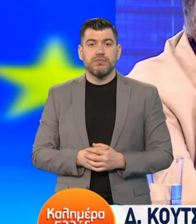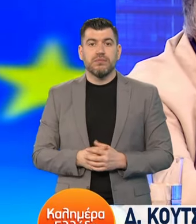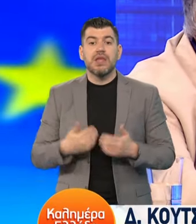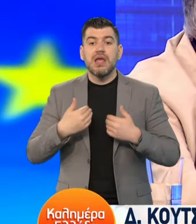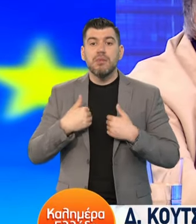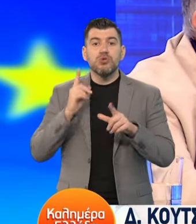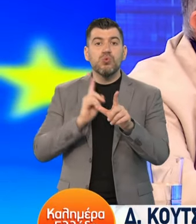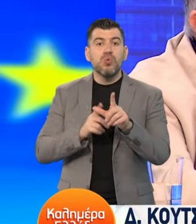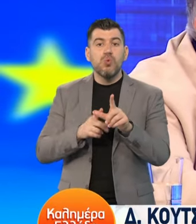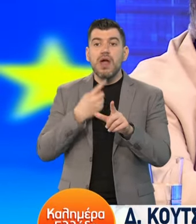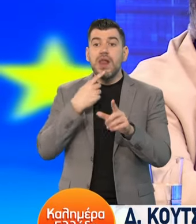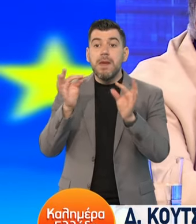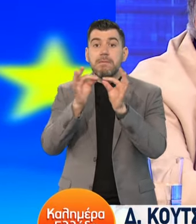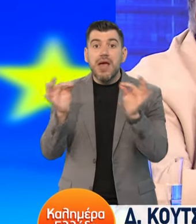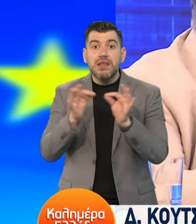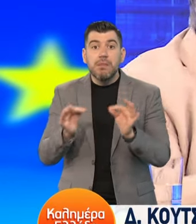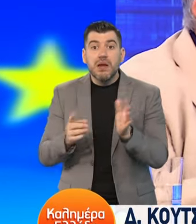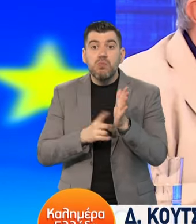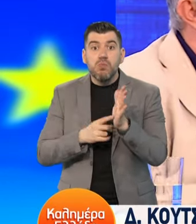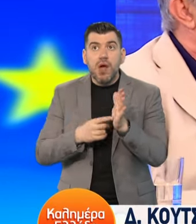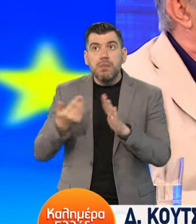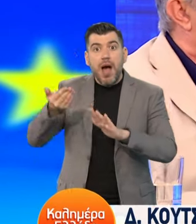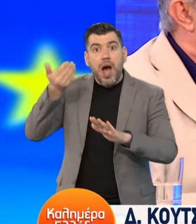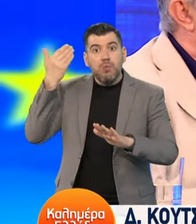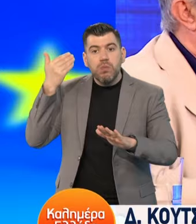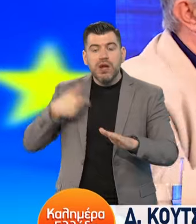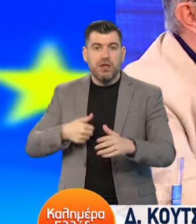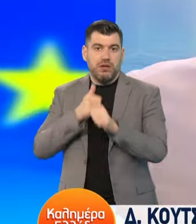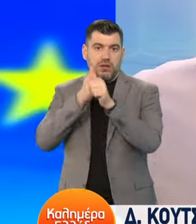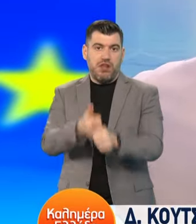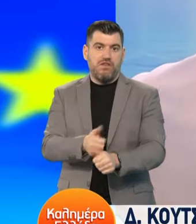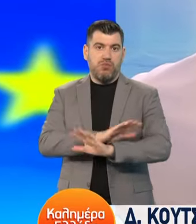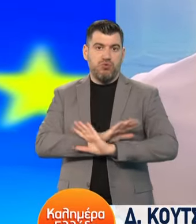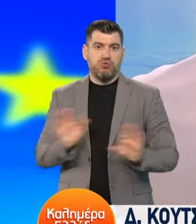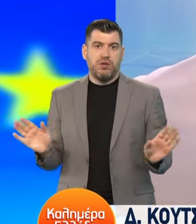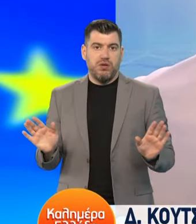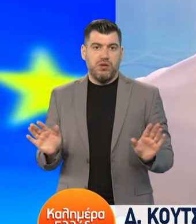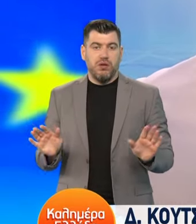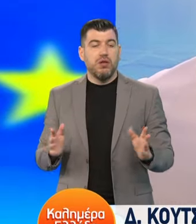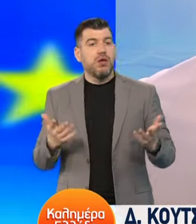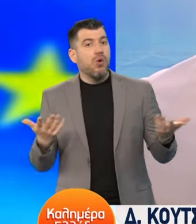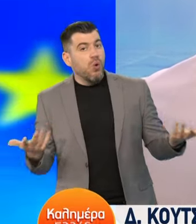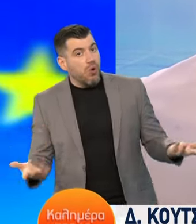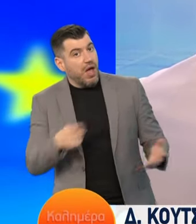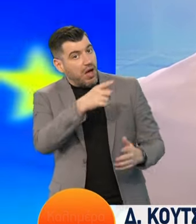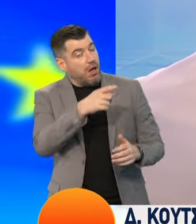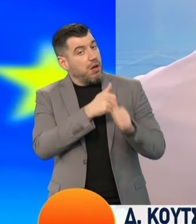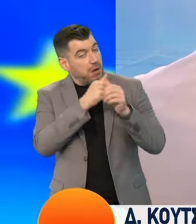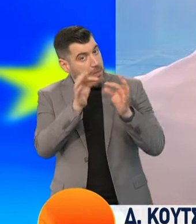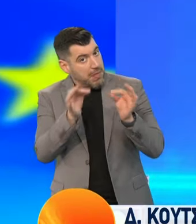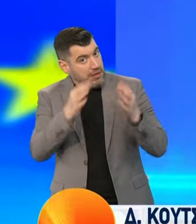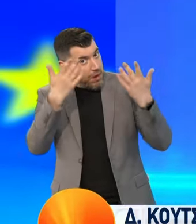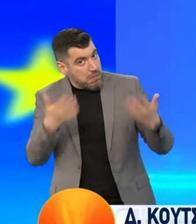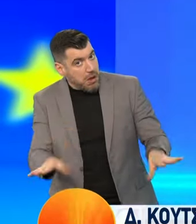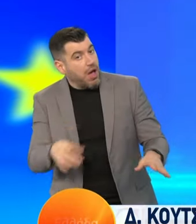για μέτρα που έπρεπε να πάρθουν χτες. Τα οποία όμως, ναι, τα οποία όμως, και από πού θα τα οποία όμως μια υπάρχουν έσοδα και θα σας πω.